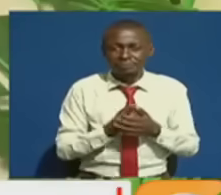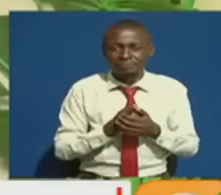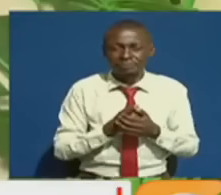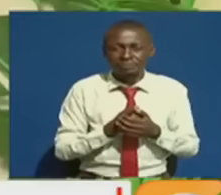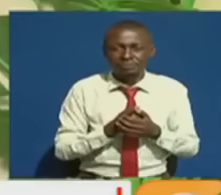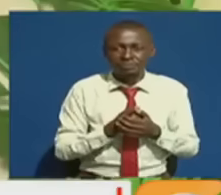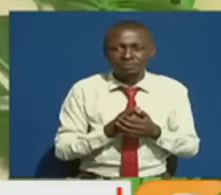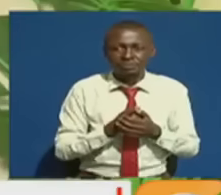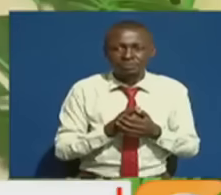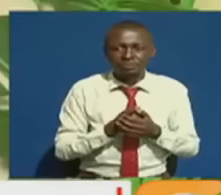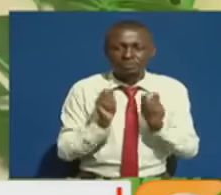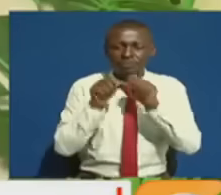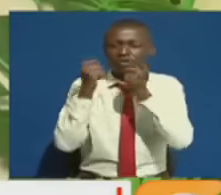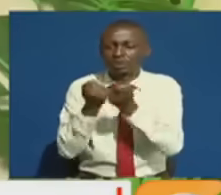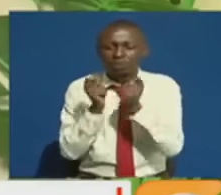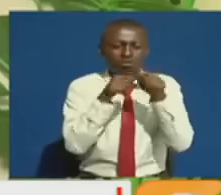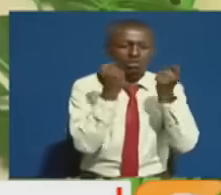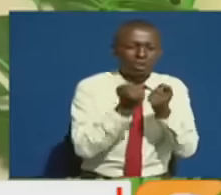to stop being tribal